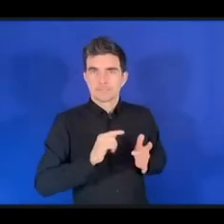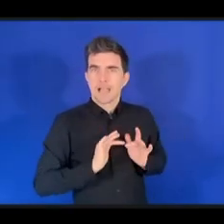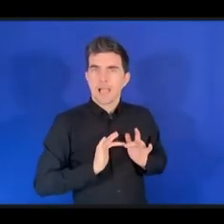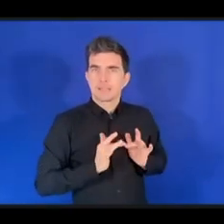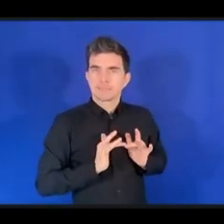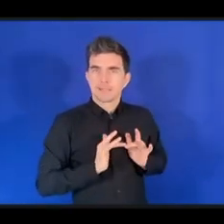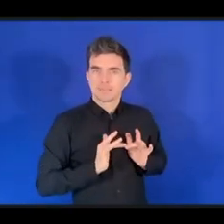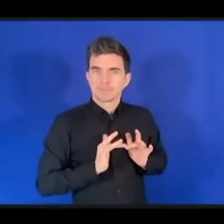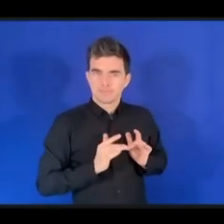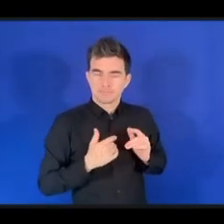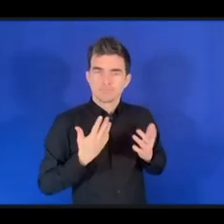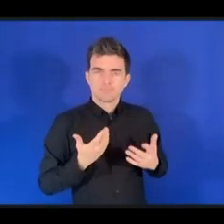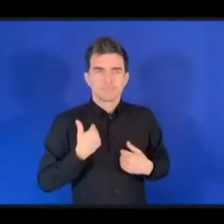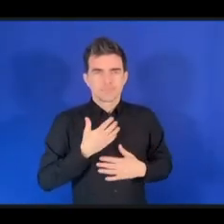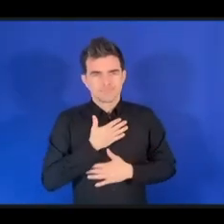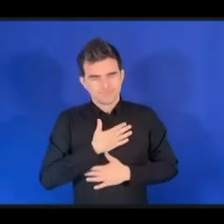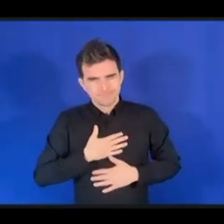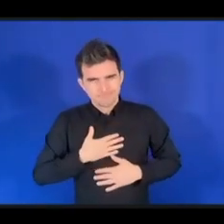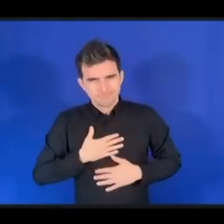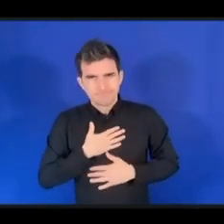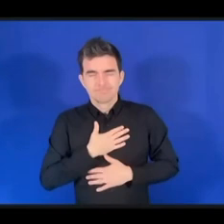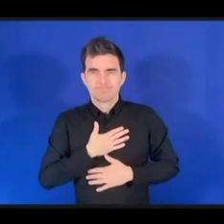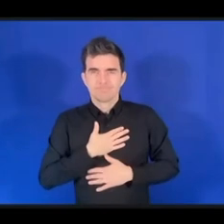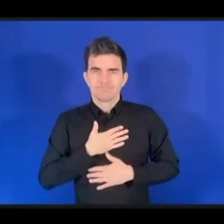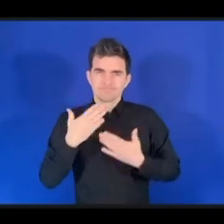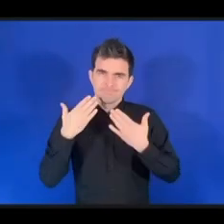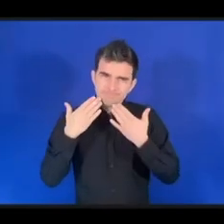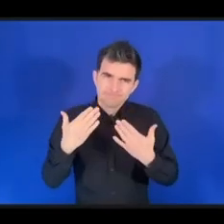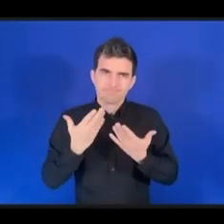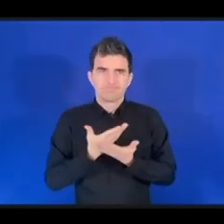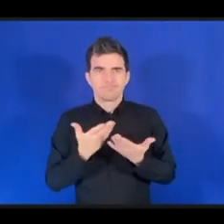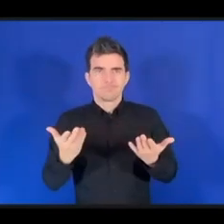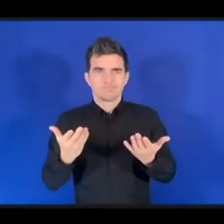与，我相信啊，大家